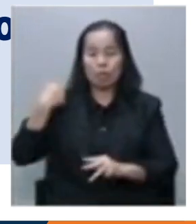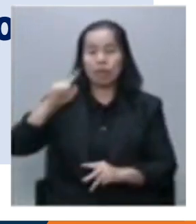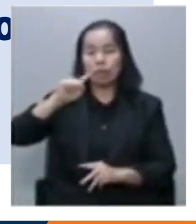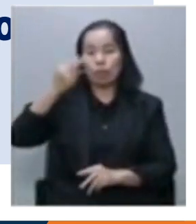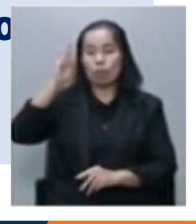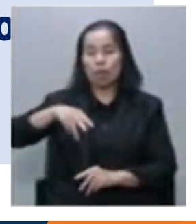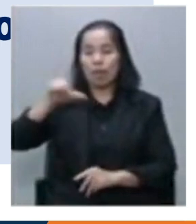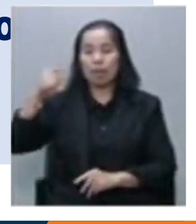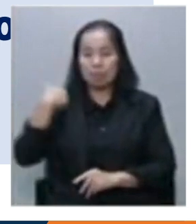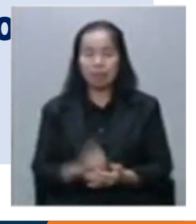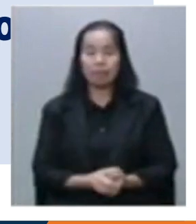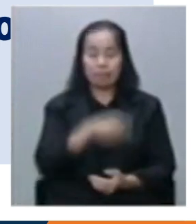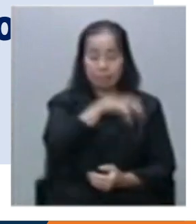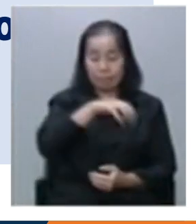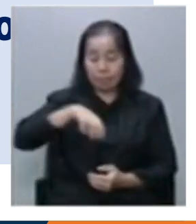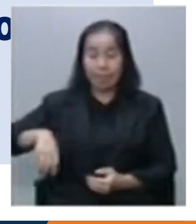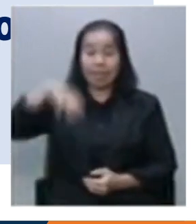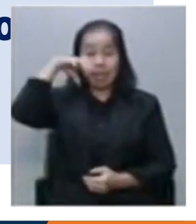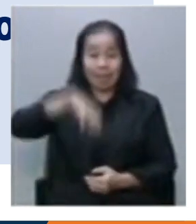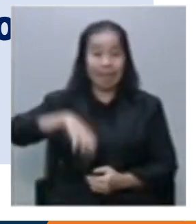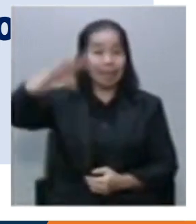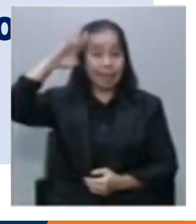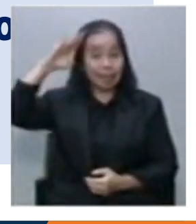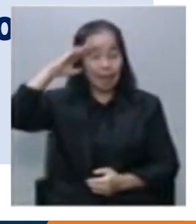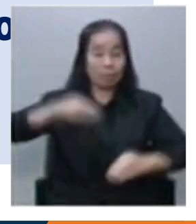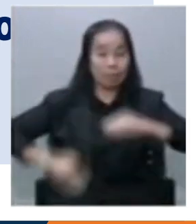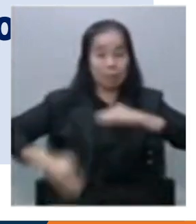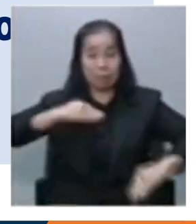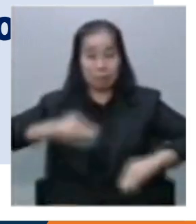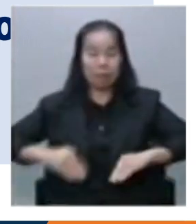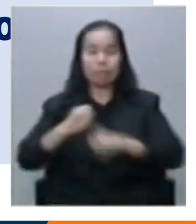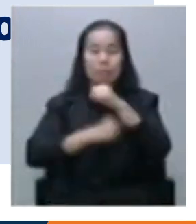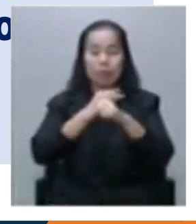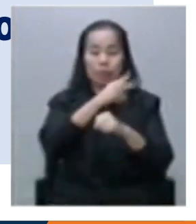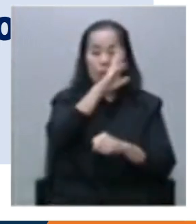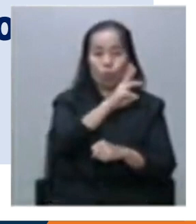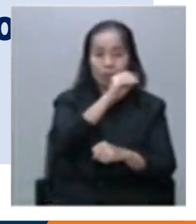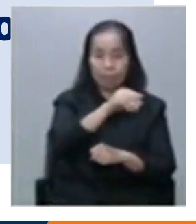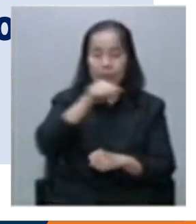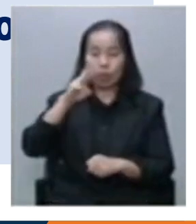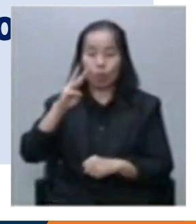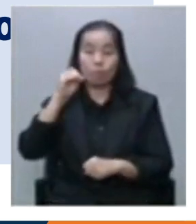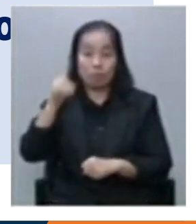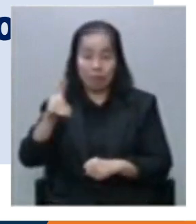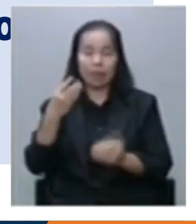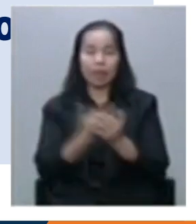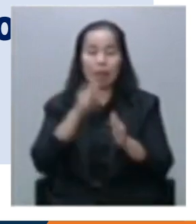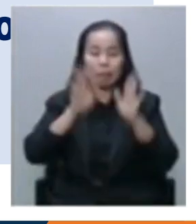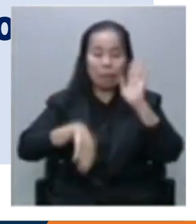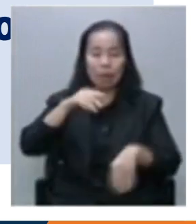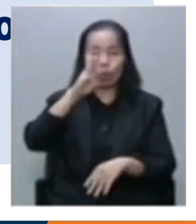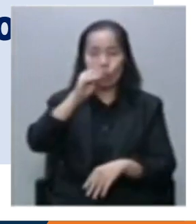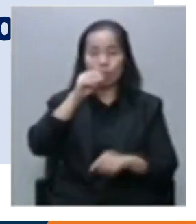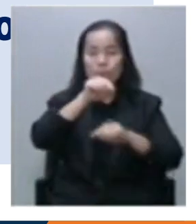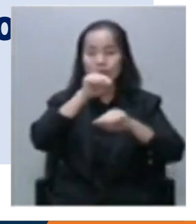ล้านบาทดูเฉพาะกองทัพบกนะครับตั้งแต่ปี60และ61นะครับคิดเป็นประมาณ60กว่าเปอร์เ